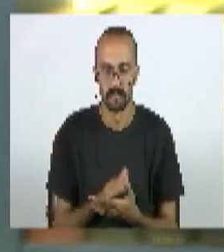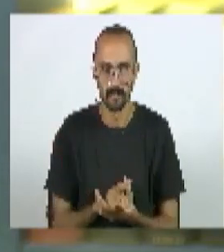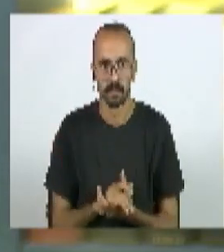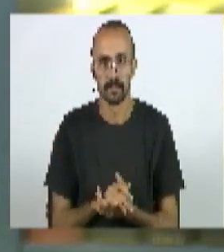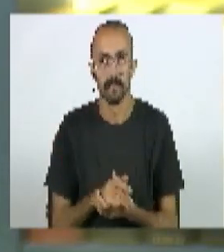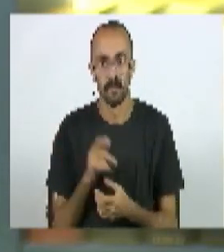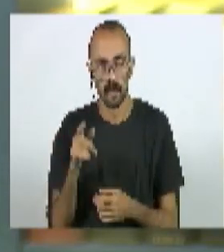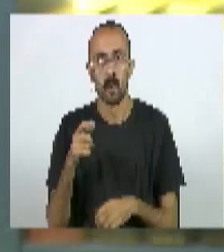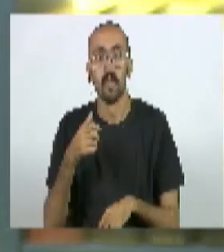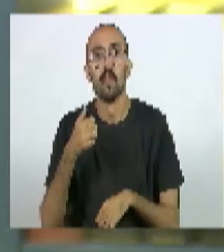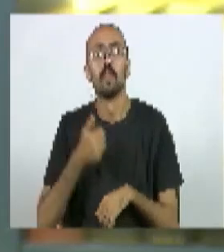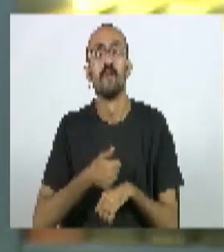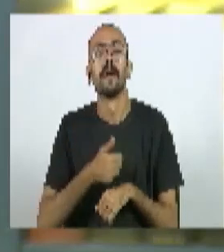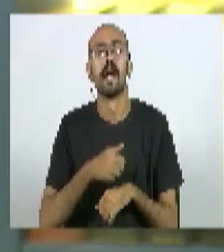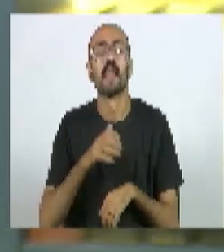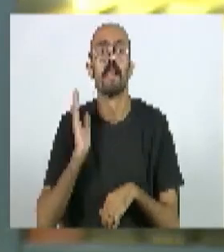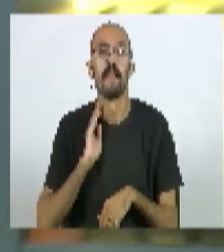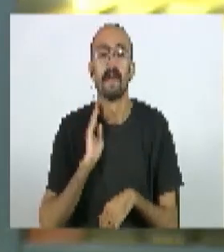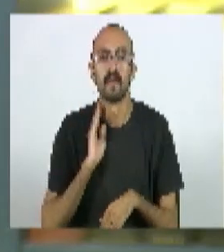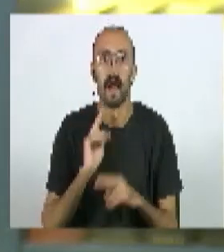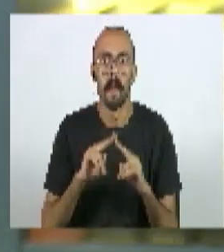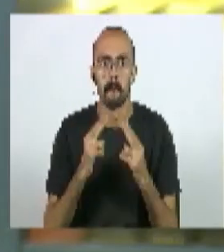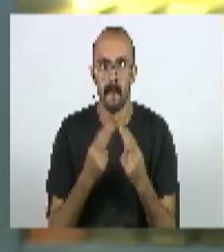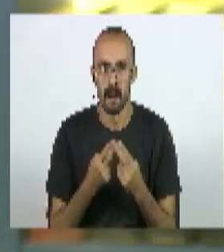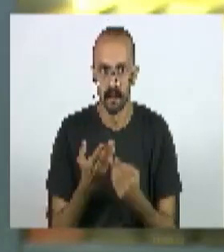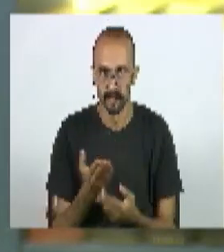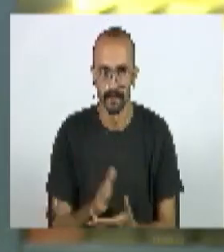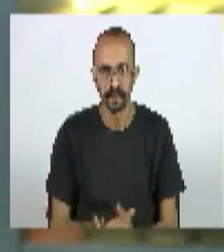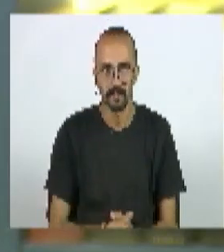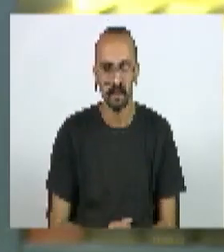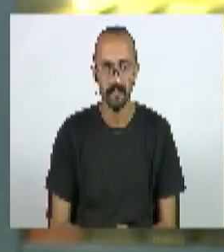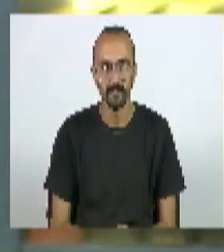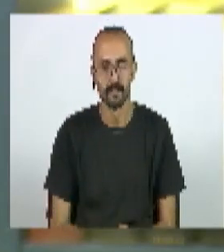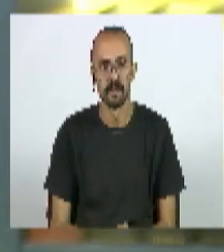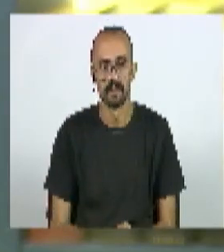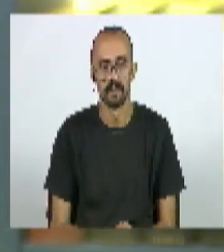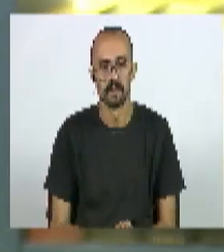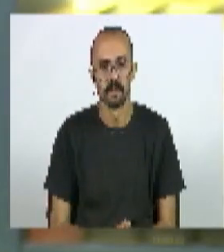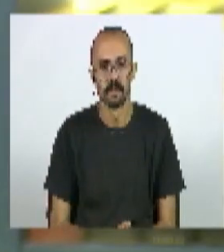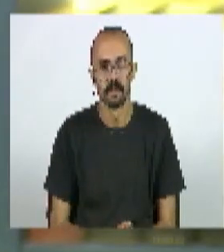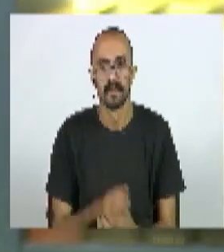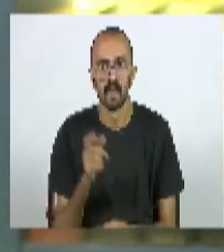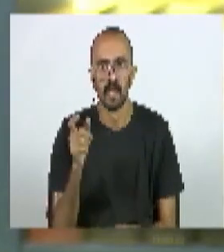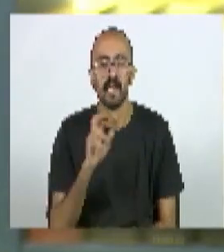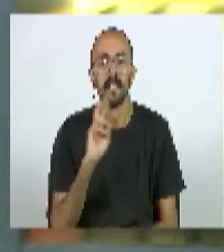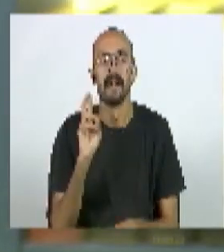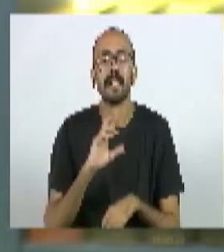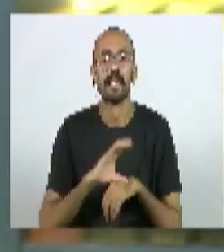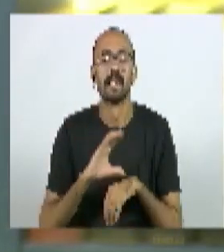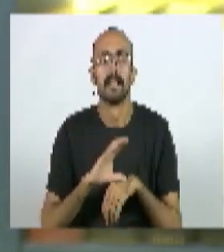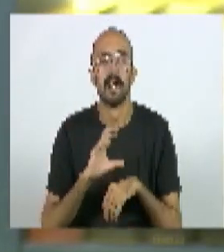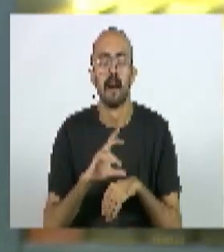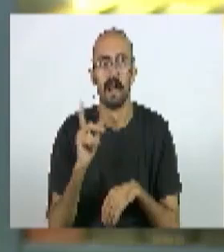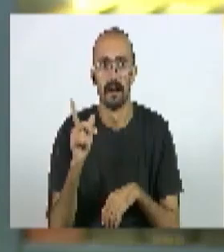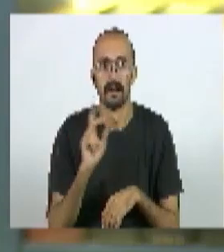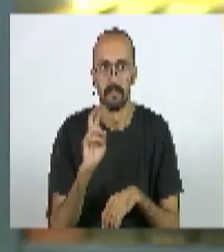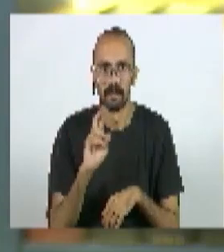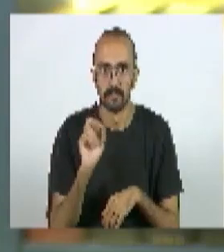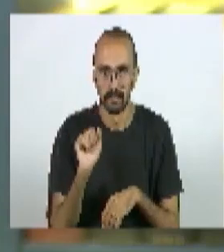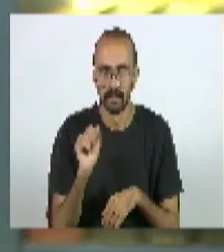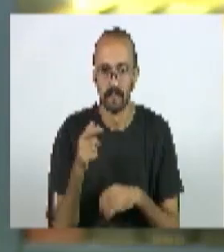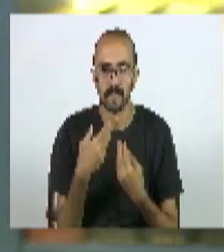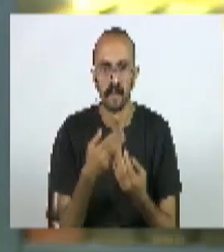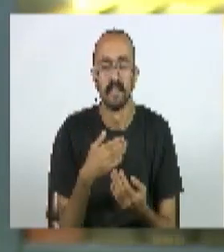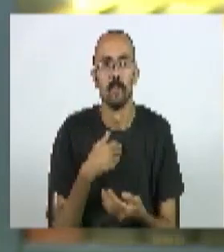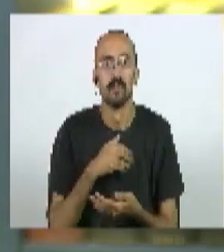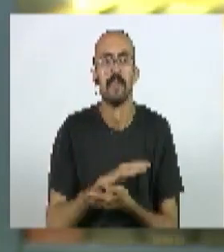اسقفية الخدمات العامة والاجتماعية، ودي طبعا يعني تتبع الكنيسة القبطية الأرثوذكسية، ولديها مشروع اسمه